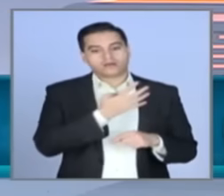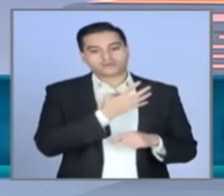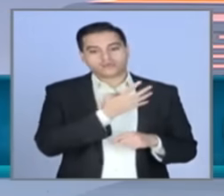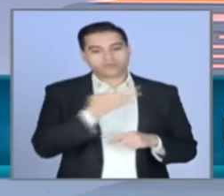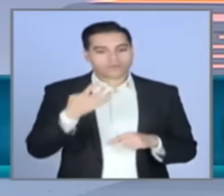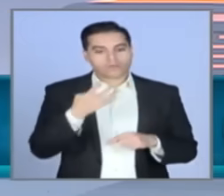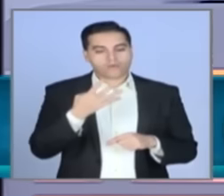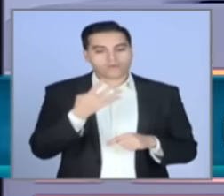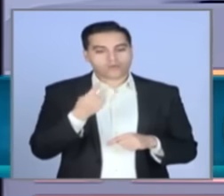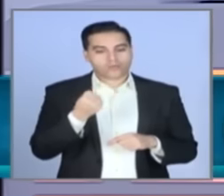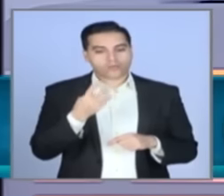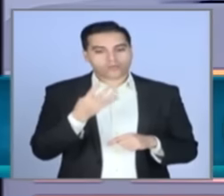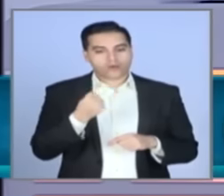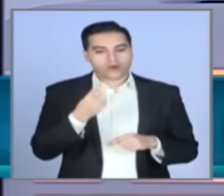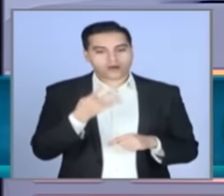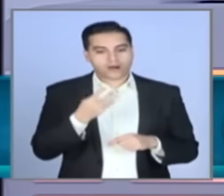ناقص